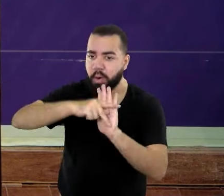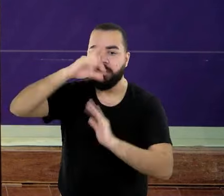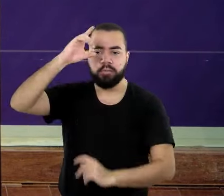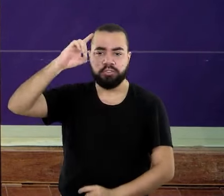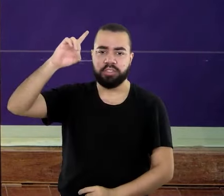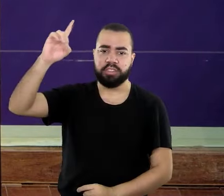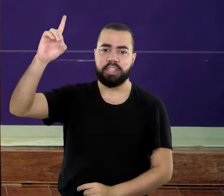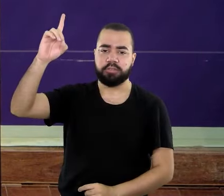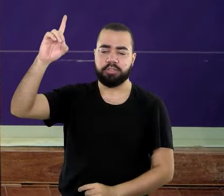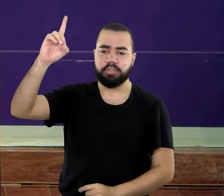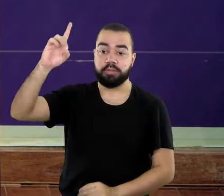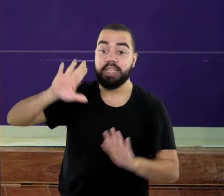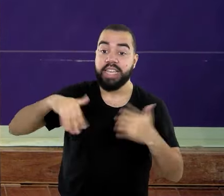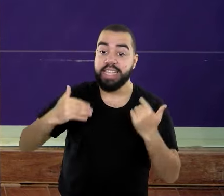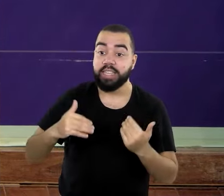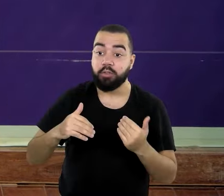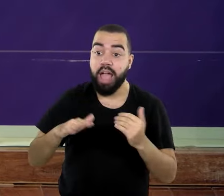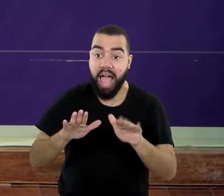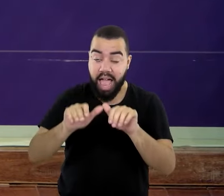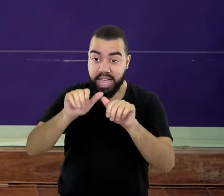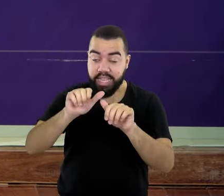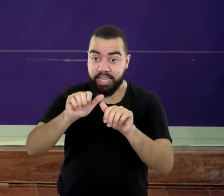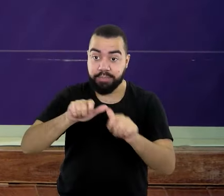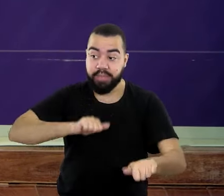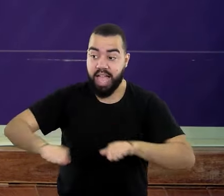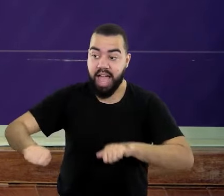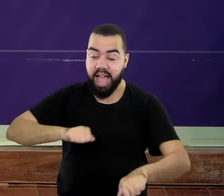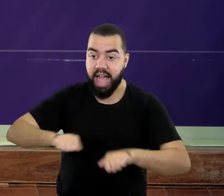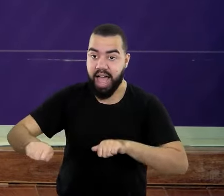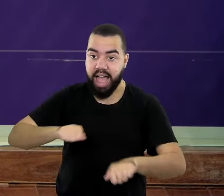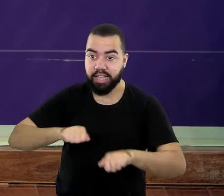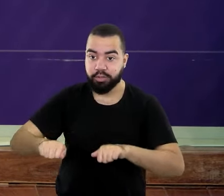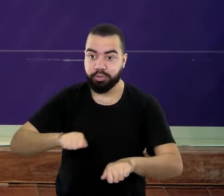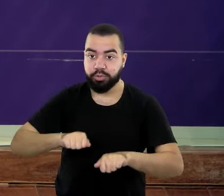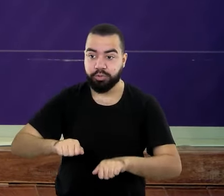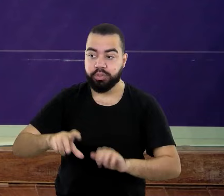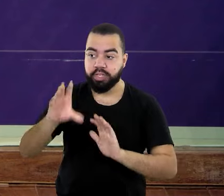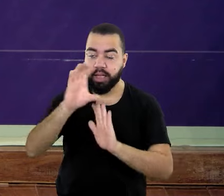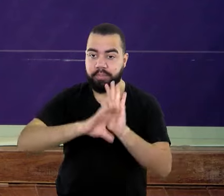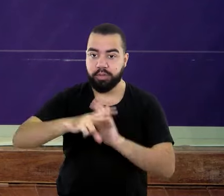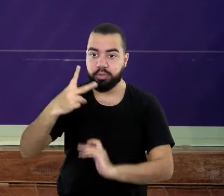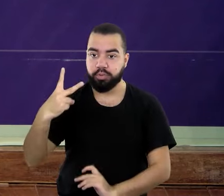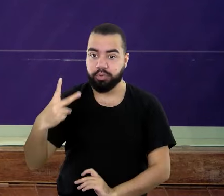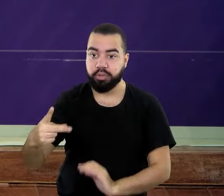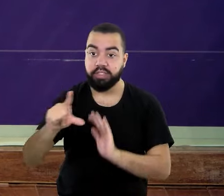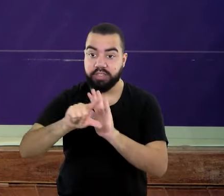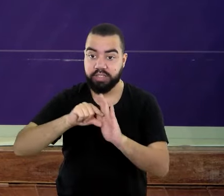보겠습니다. Em Atos 2, 17, vejamos todo mundo junto.